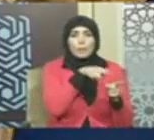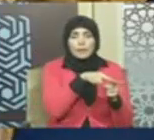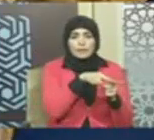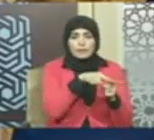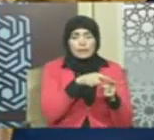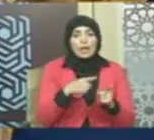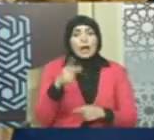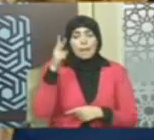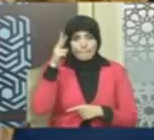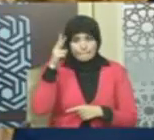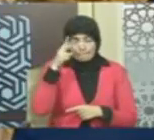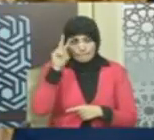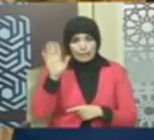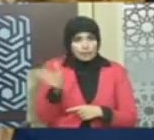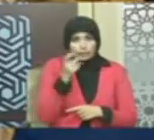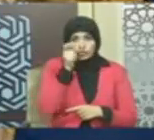فمن أحبهم